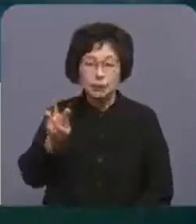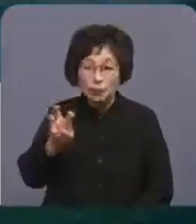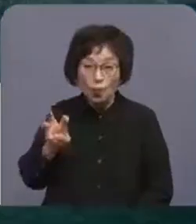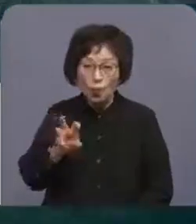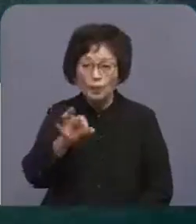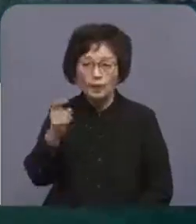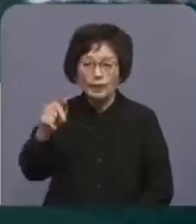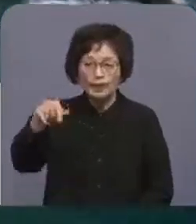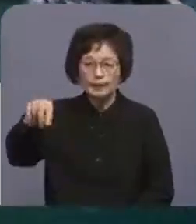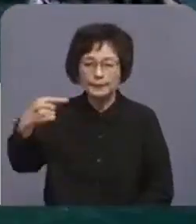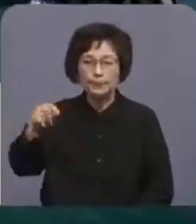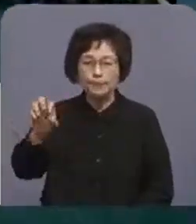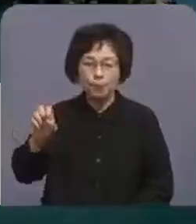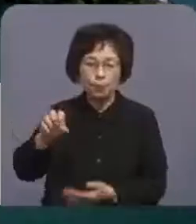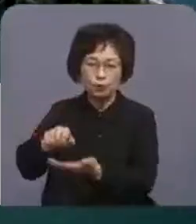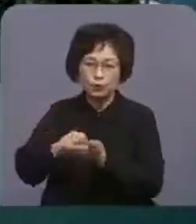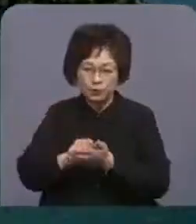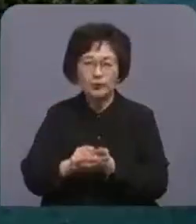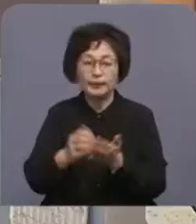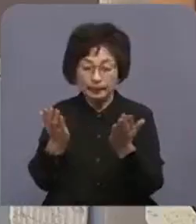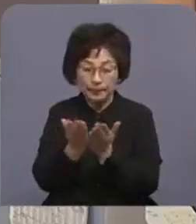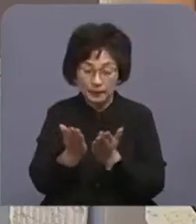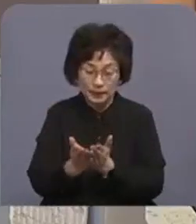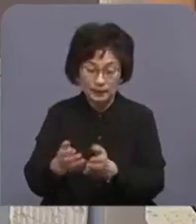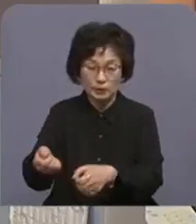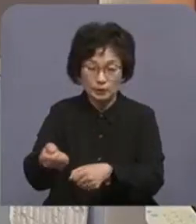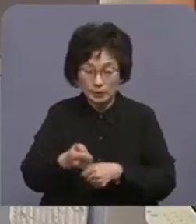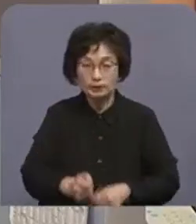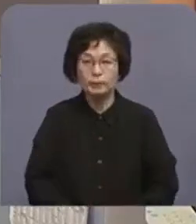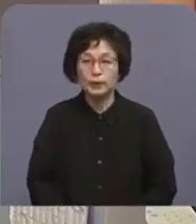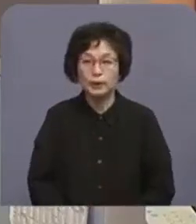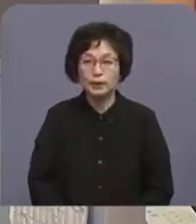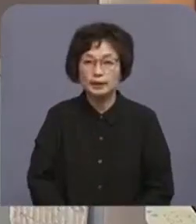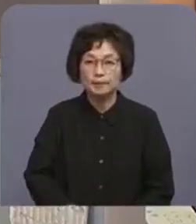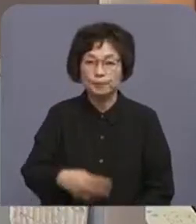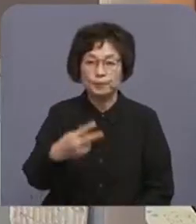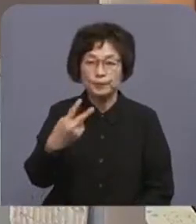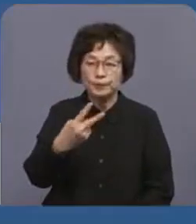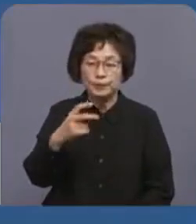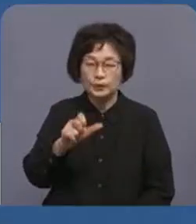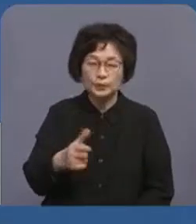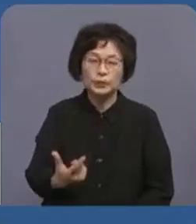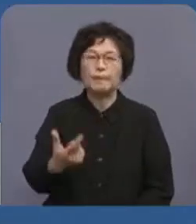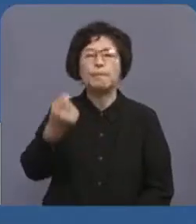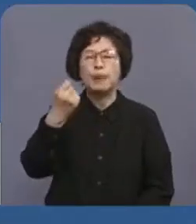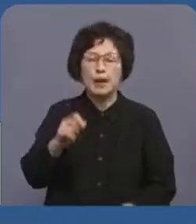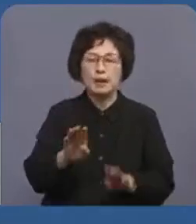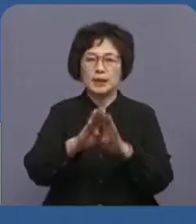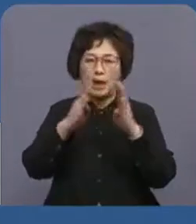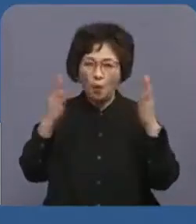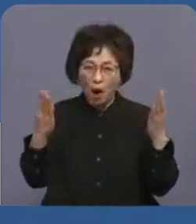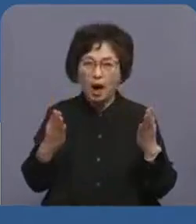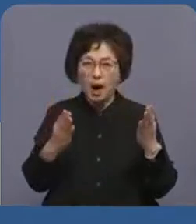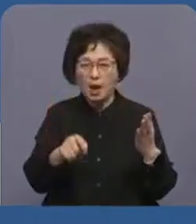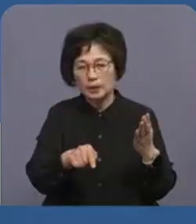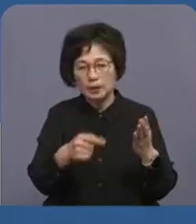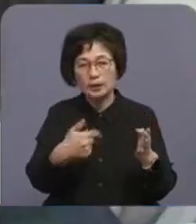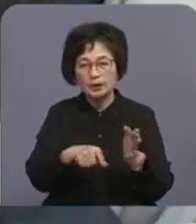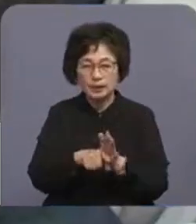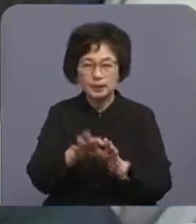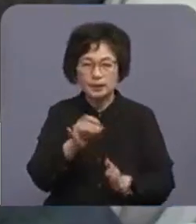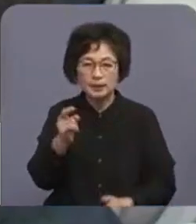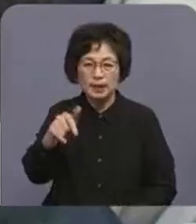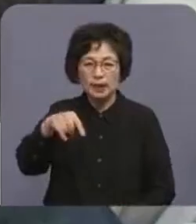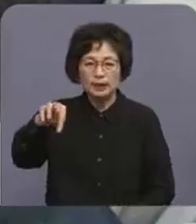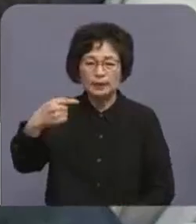유치에 맞춰 조정된 겁니다. 2029년 조기 개항과 관련해 국토교통부와 부산시 등은 엑스포